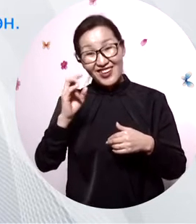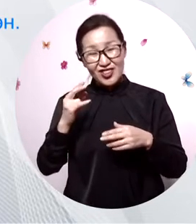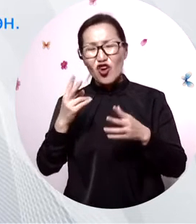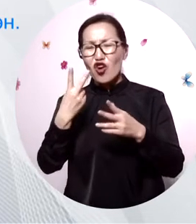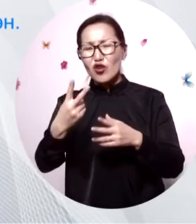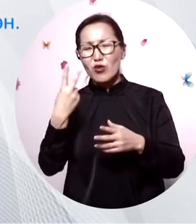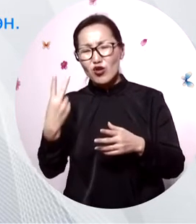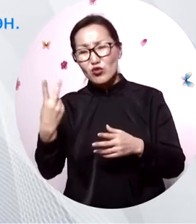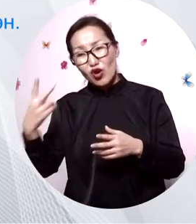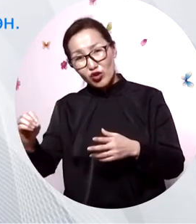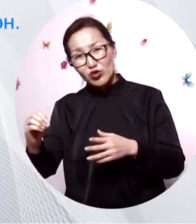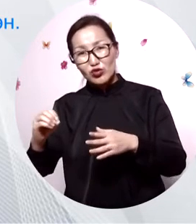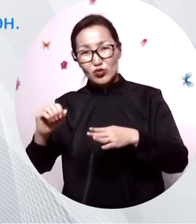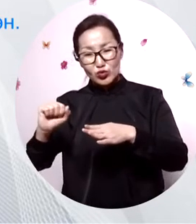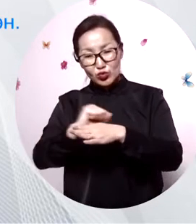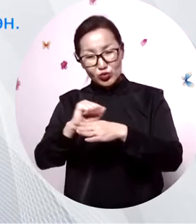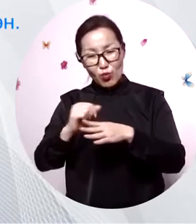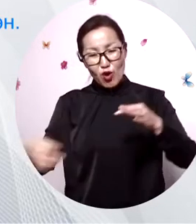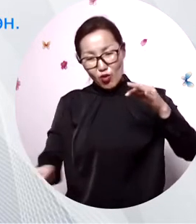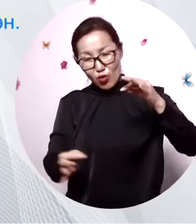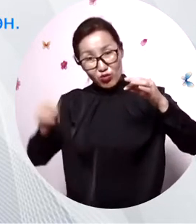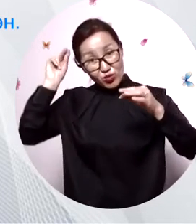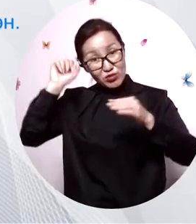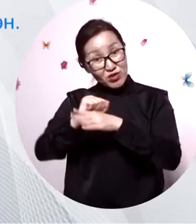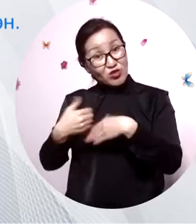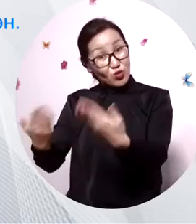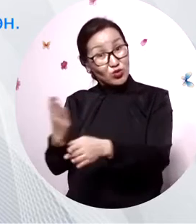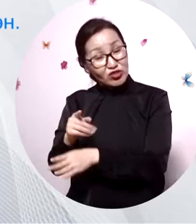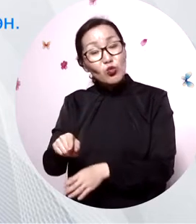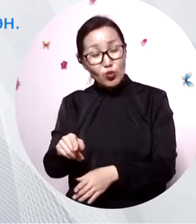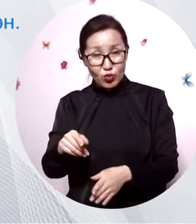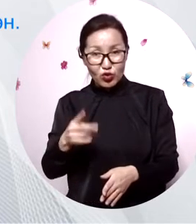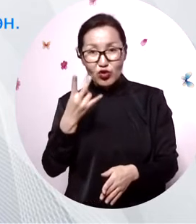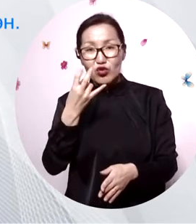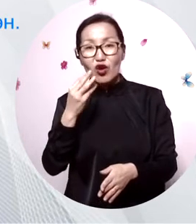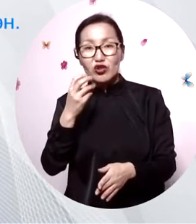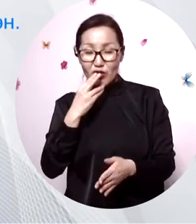2220 морин хуурстыг бэлтгэсэн гэдэг нь нотлох баримт байсан байна.